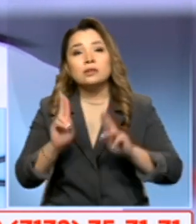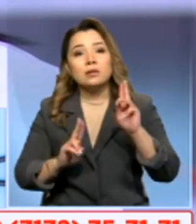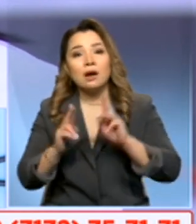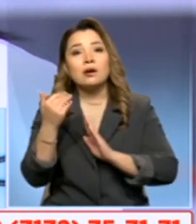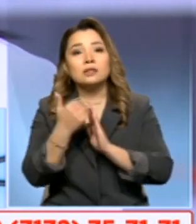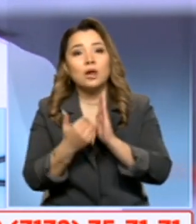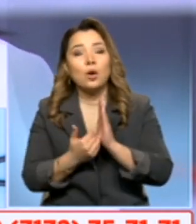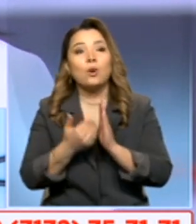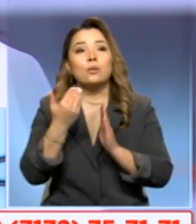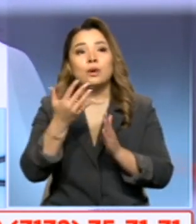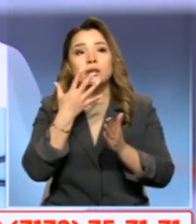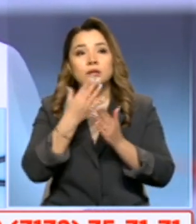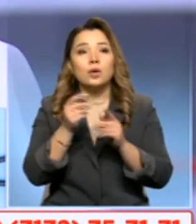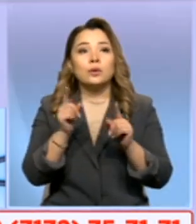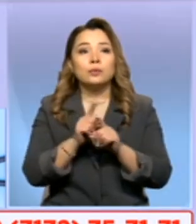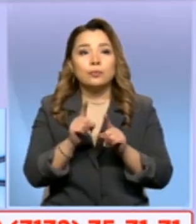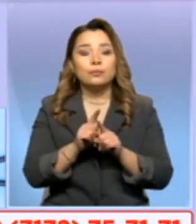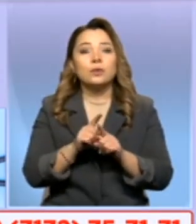тәртібіңіз,